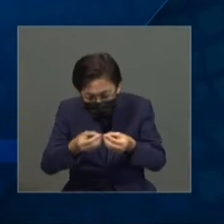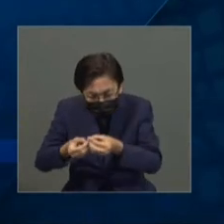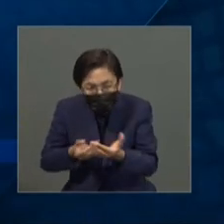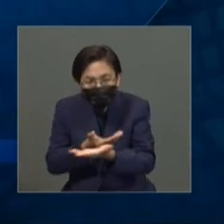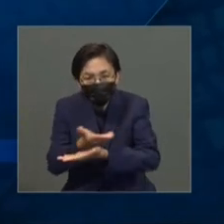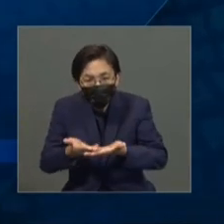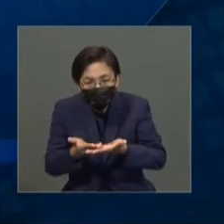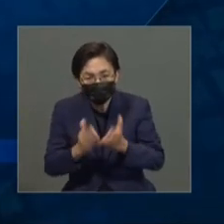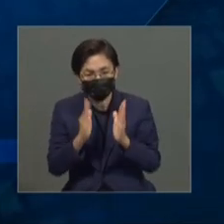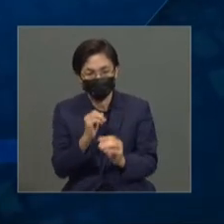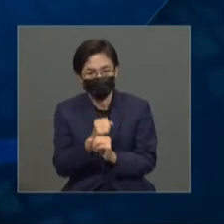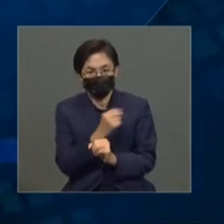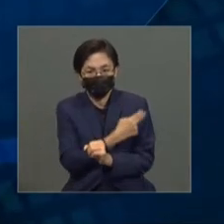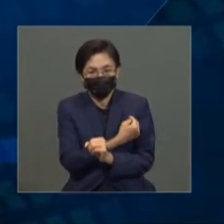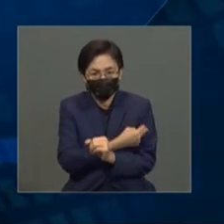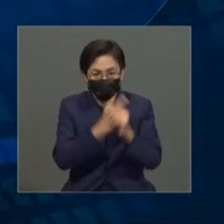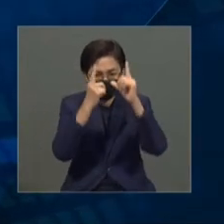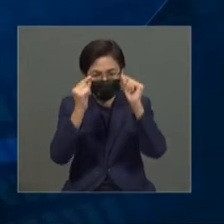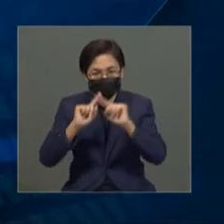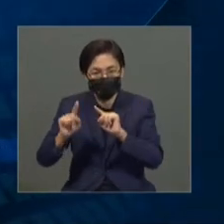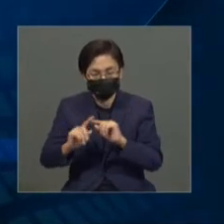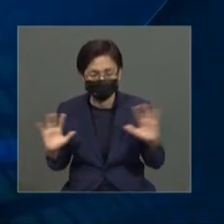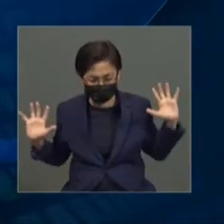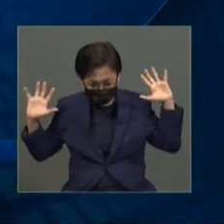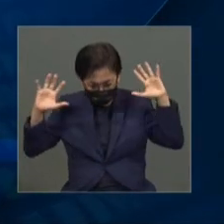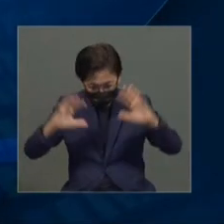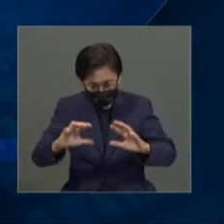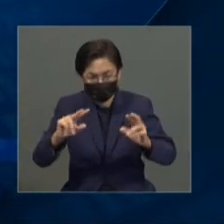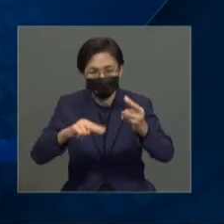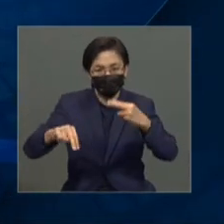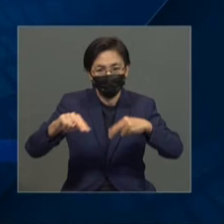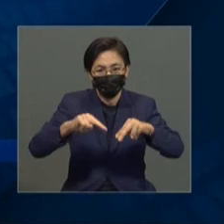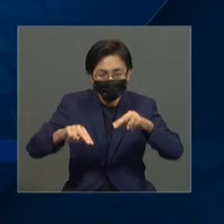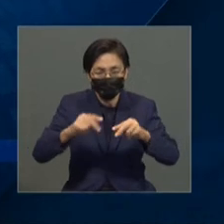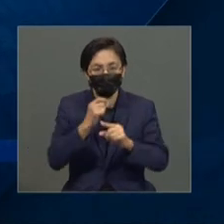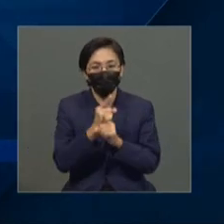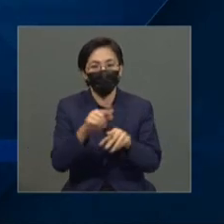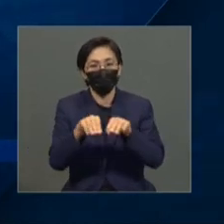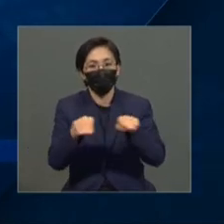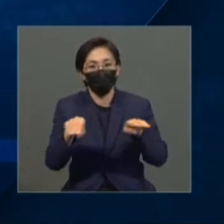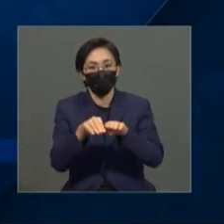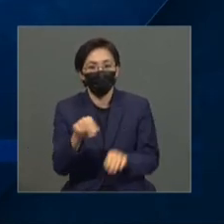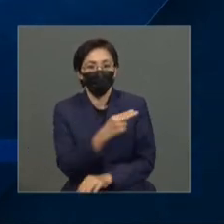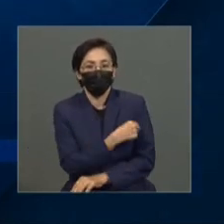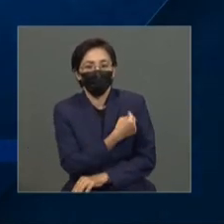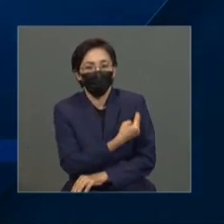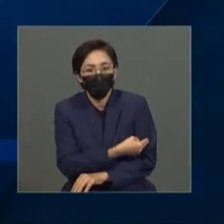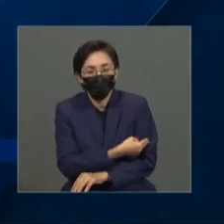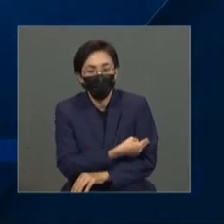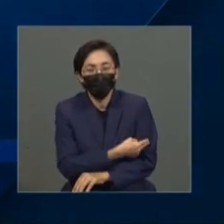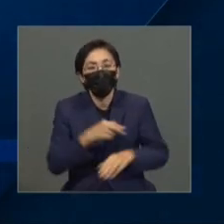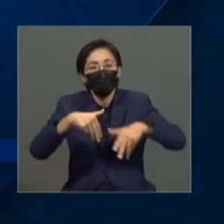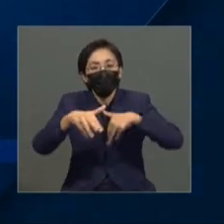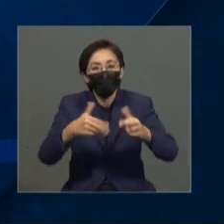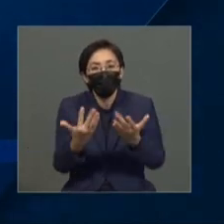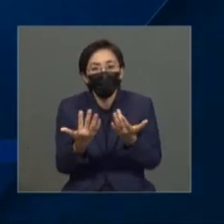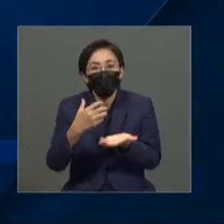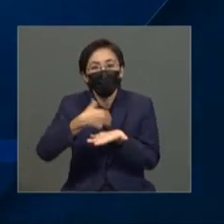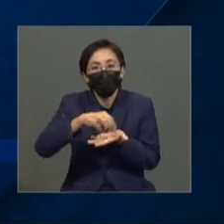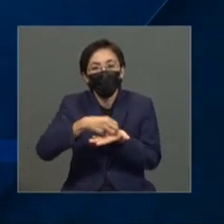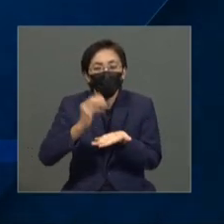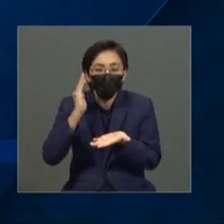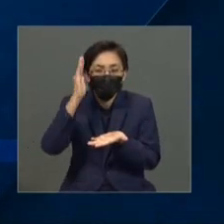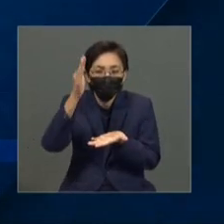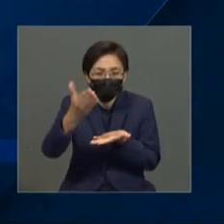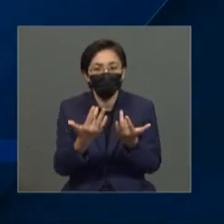ทั้งการระดมบุคลากรที่จะเข้าไปดูแลให้ได้มาตรฐานนะคะตรงนี้ขอให้พี่น้องประชาชนติดตามในรายละเอียดตร